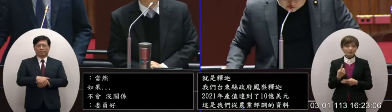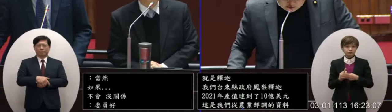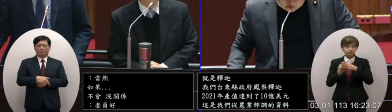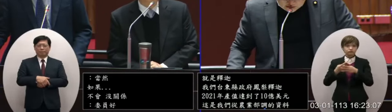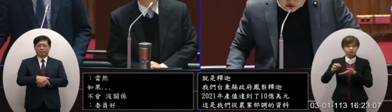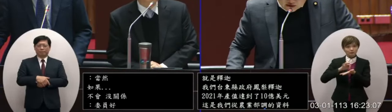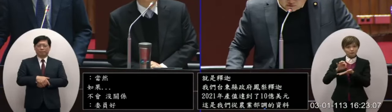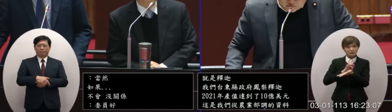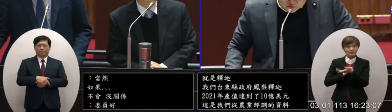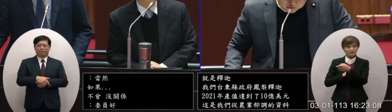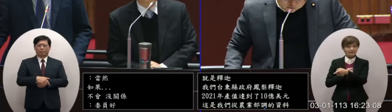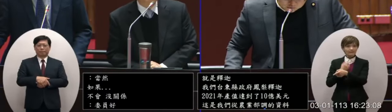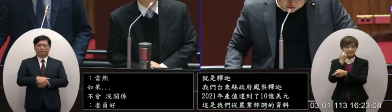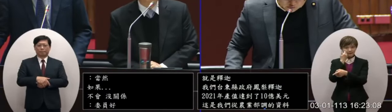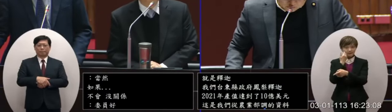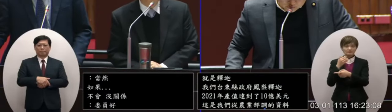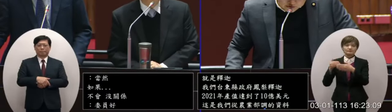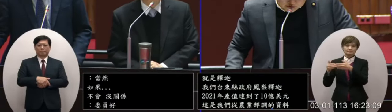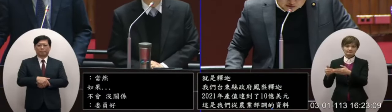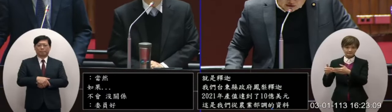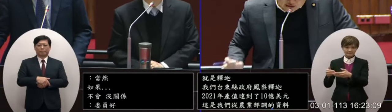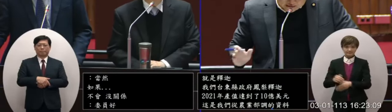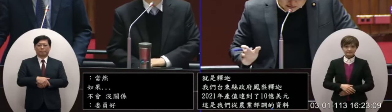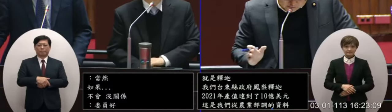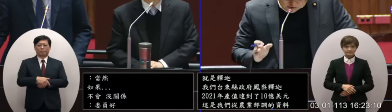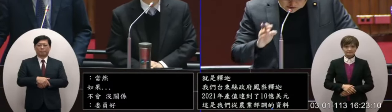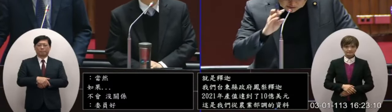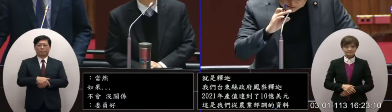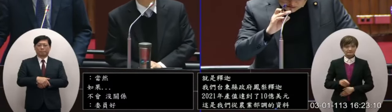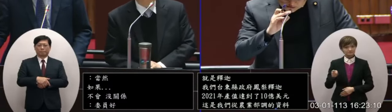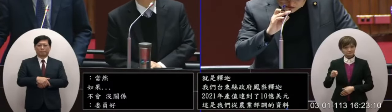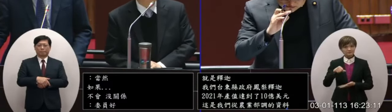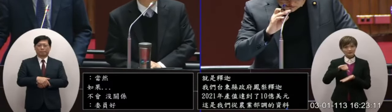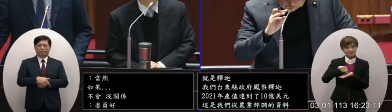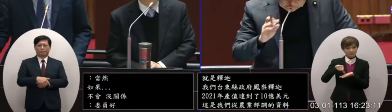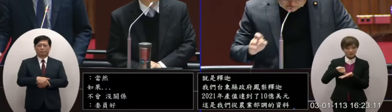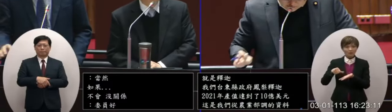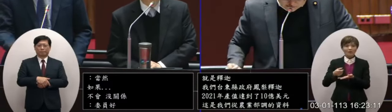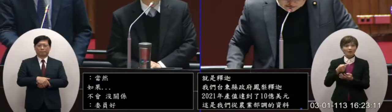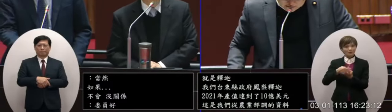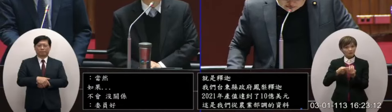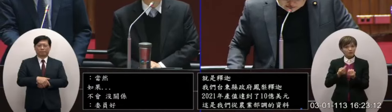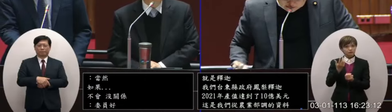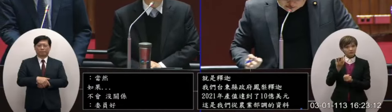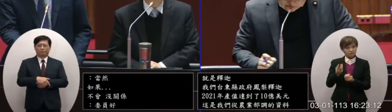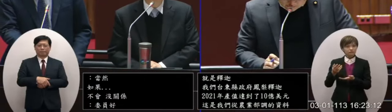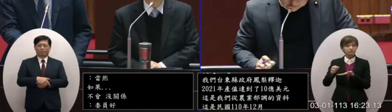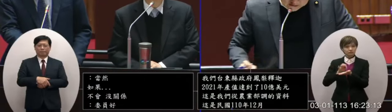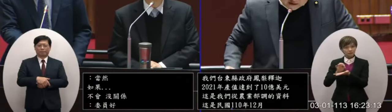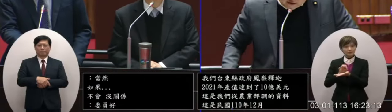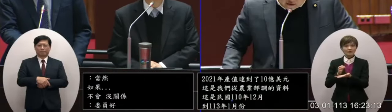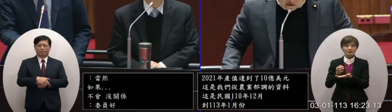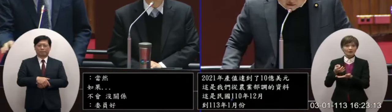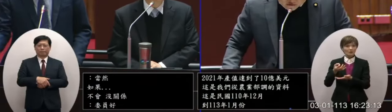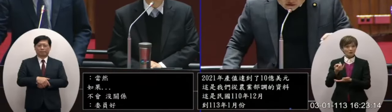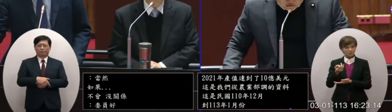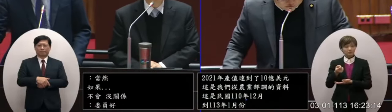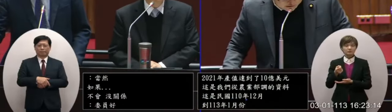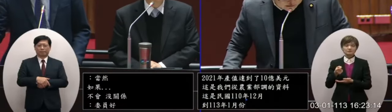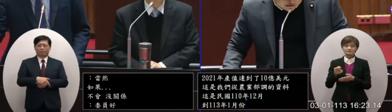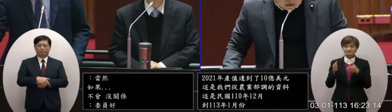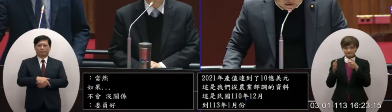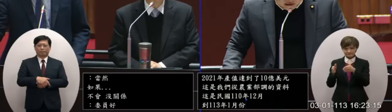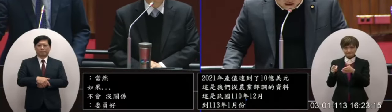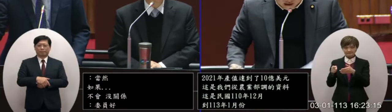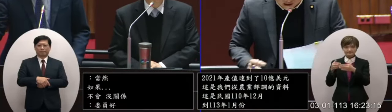输出的地点还是在我们中国大陆，不管是它的产量或是它的产值部分哦，大家看得到哦。那接下来